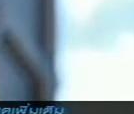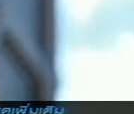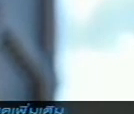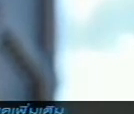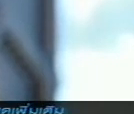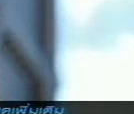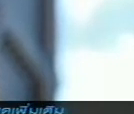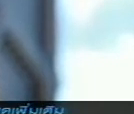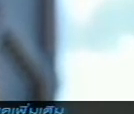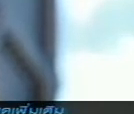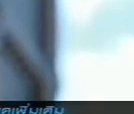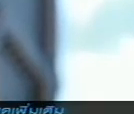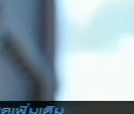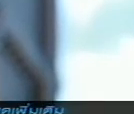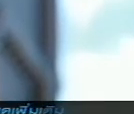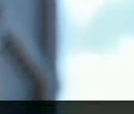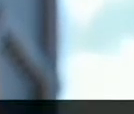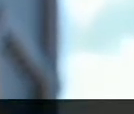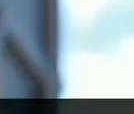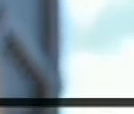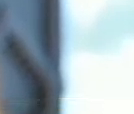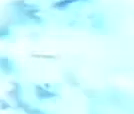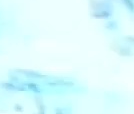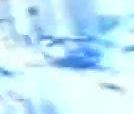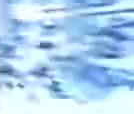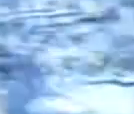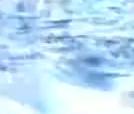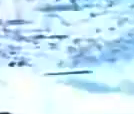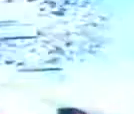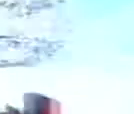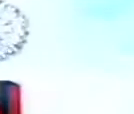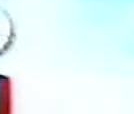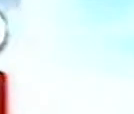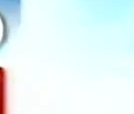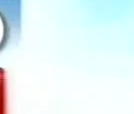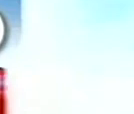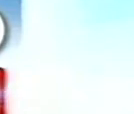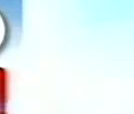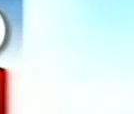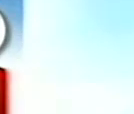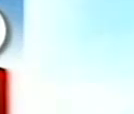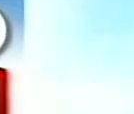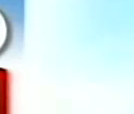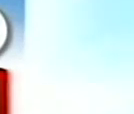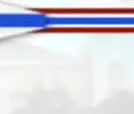ชุมชนเมืองของเรานั้นเป็นชุมชนที่น่าอยู่ต่อไปร้อยมือสร้างเมือง